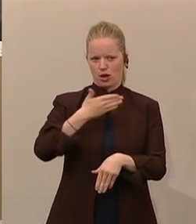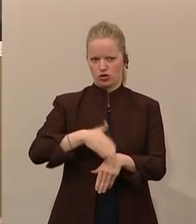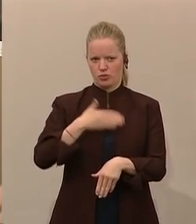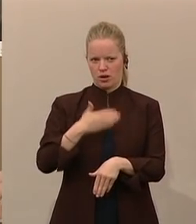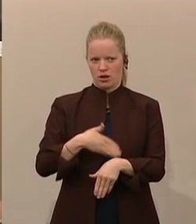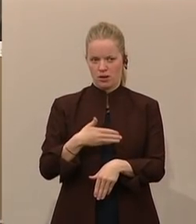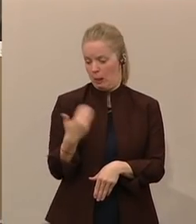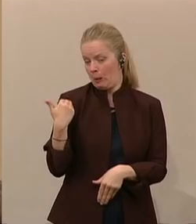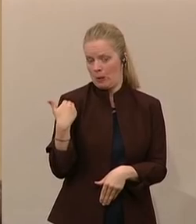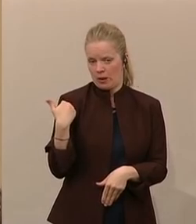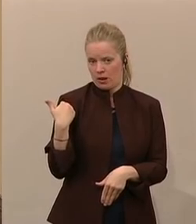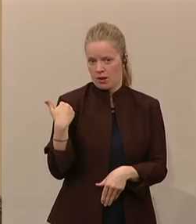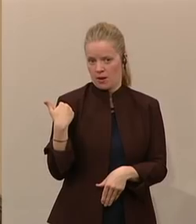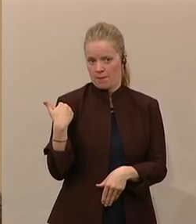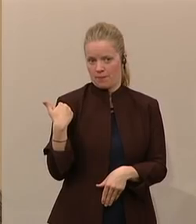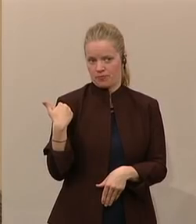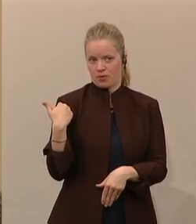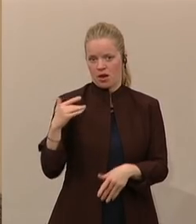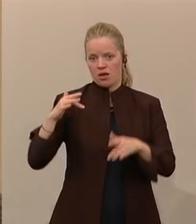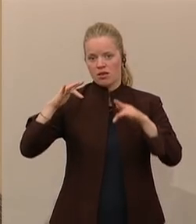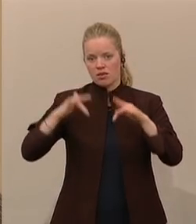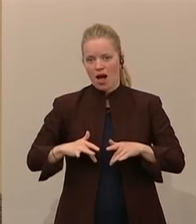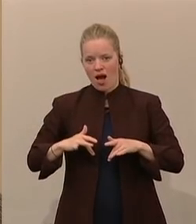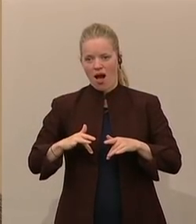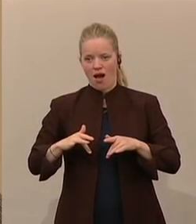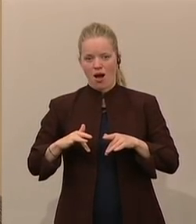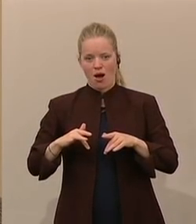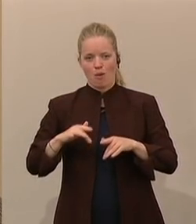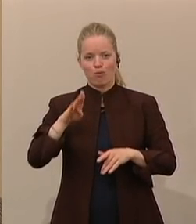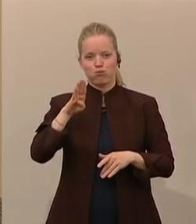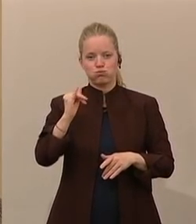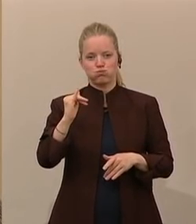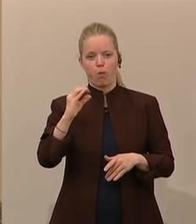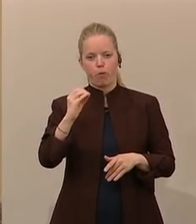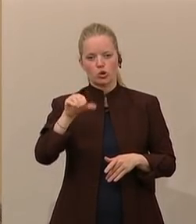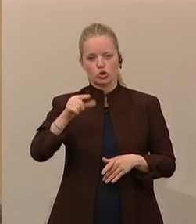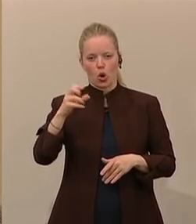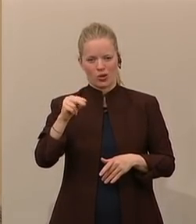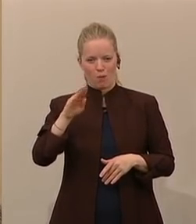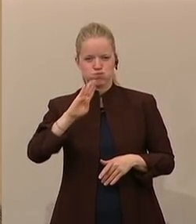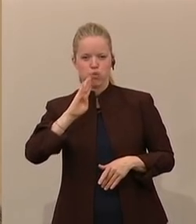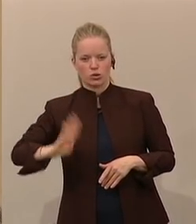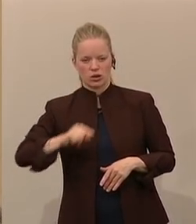ist gar nicht so lange her. Der Boston-Marathon. Sie wissen, damals 3 Tote, 264 Schwerverletzte.